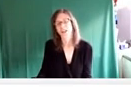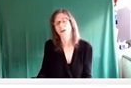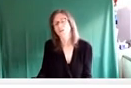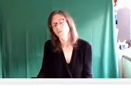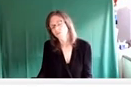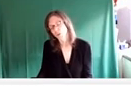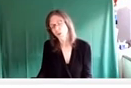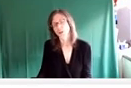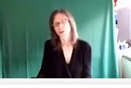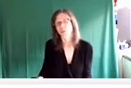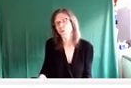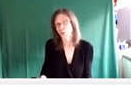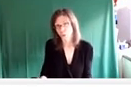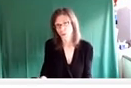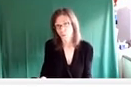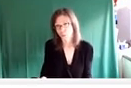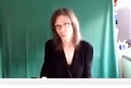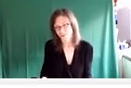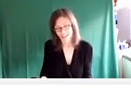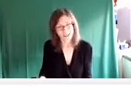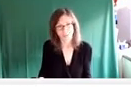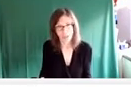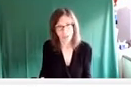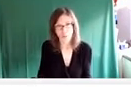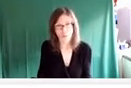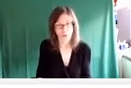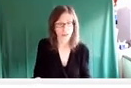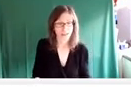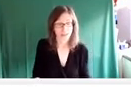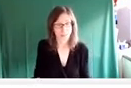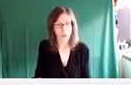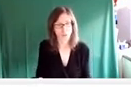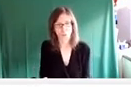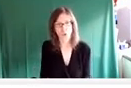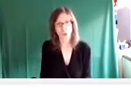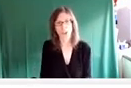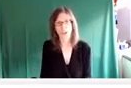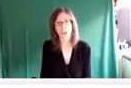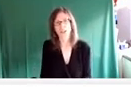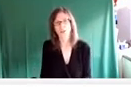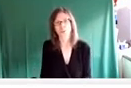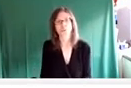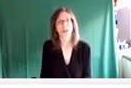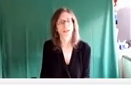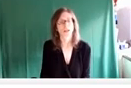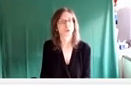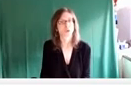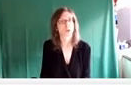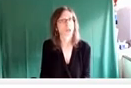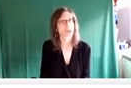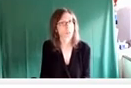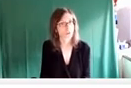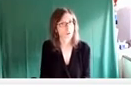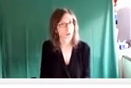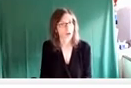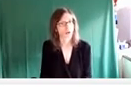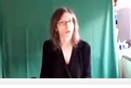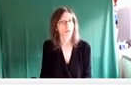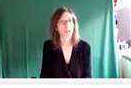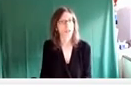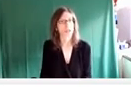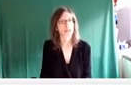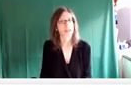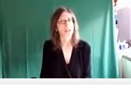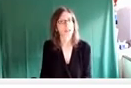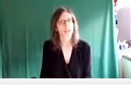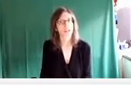Automatiser, ça, c'est plus ceux qui font c'est essentiellement ceux qui font du quantitatif, tout faire dans un script. Donc,